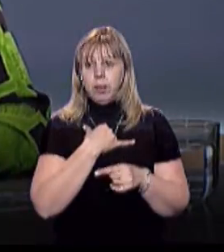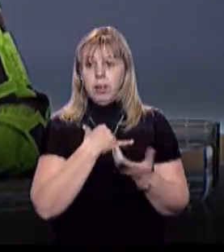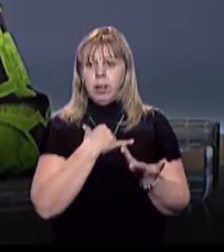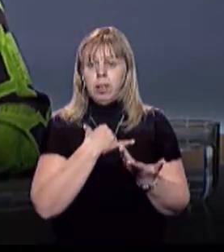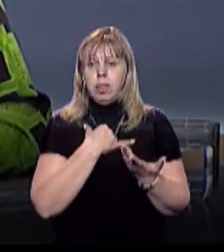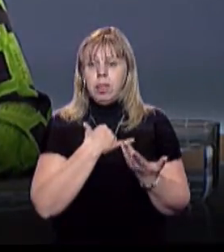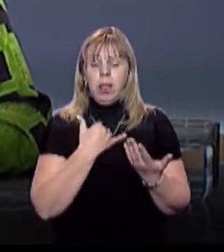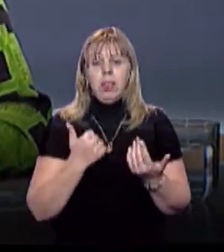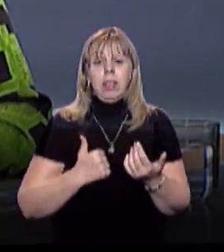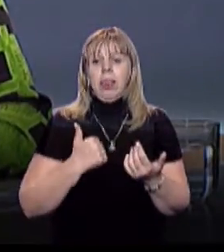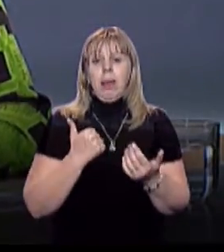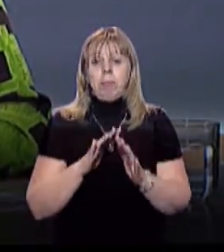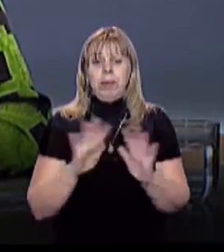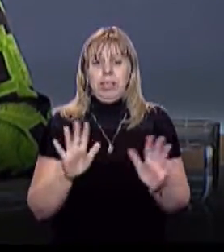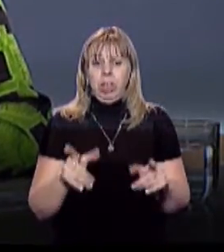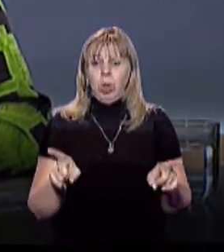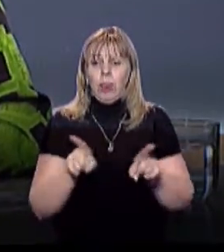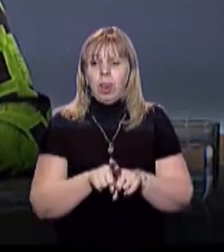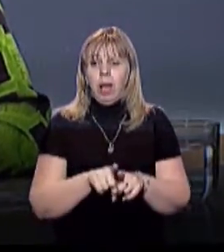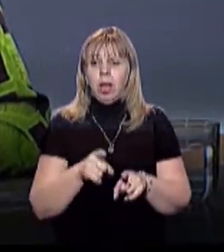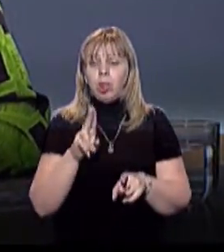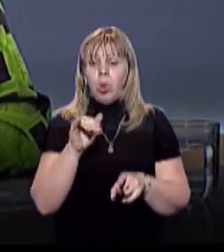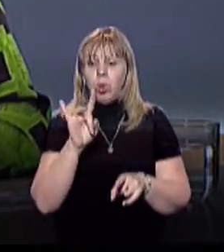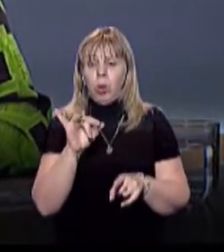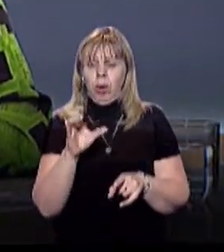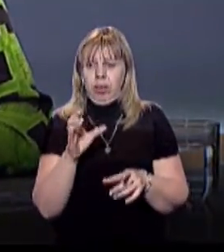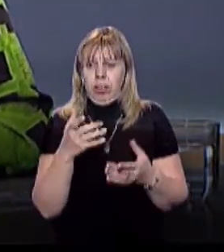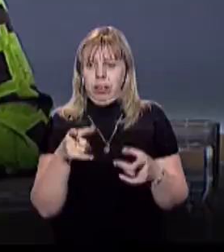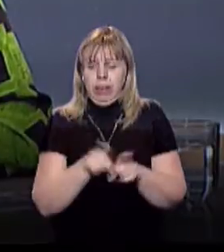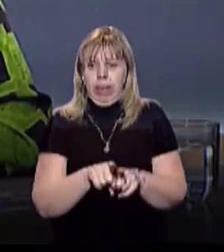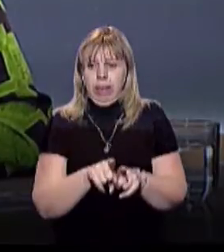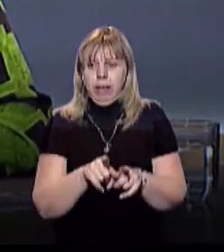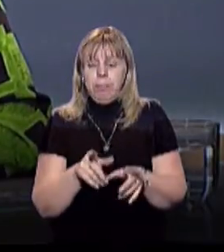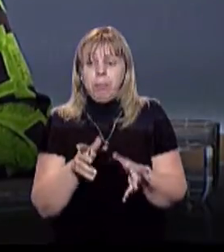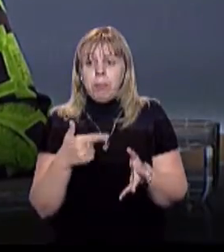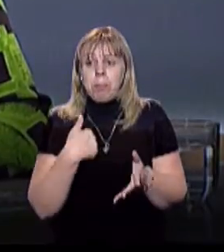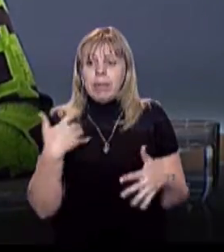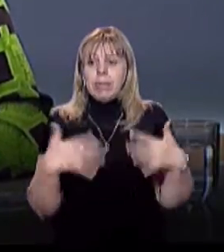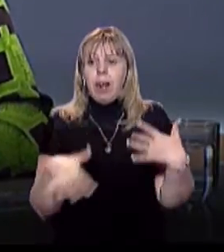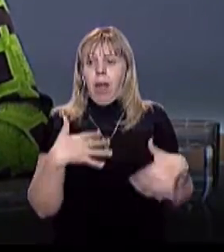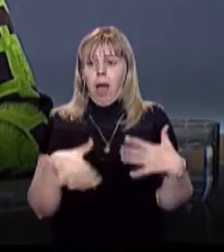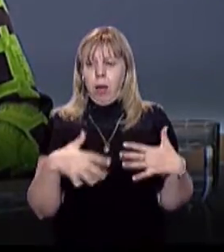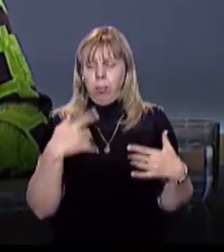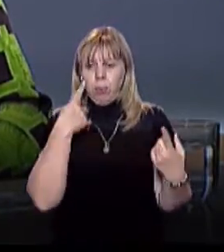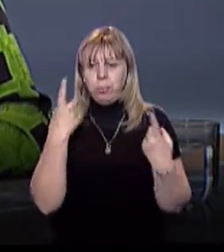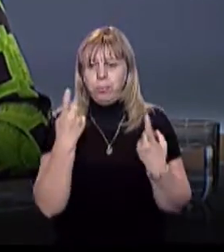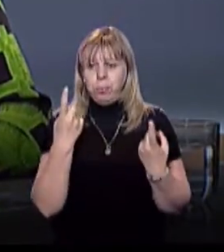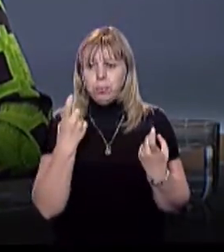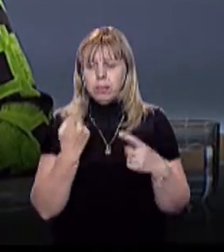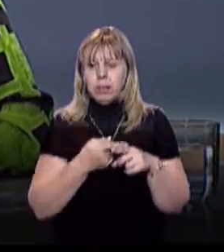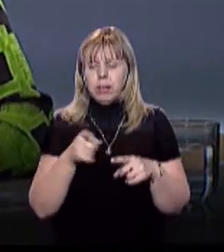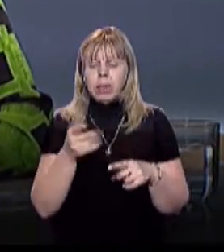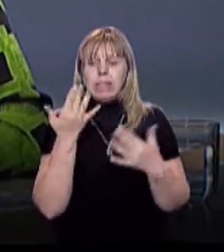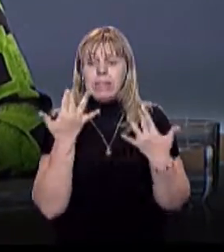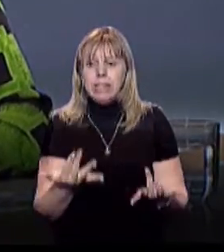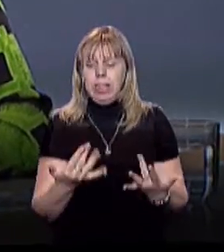не престижно, так би мовити, донорство як таке. Ми слабо обізнані, напевно,